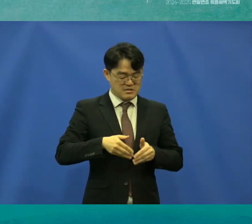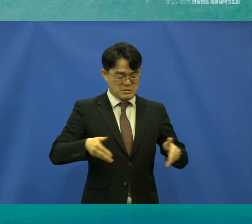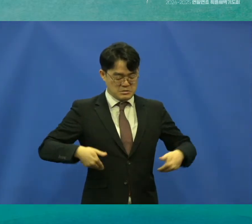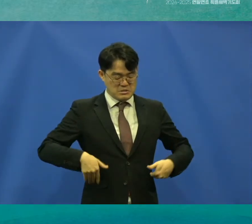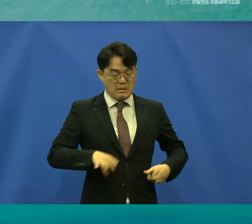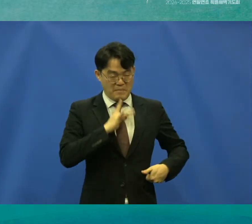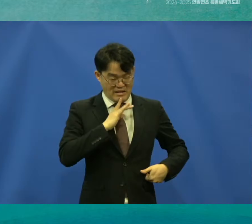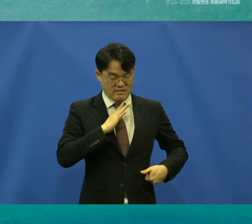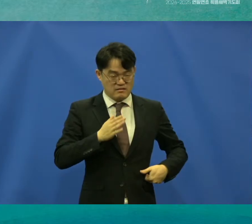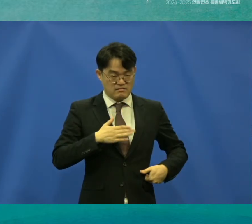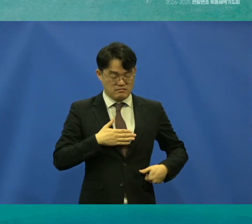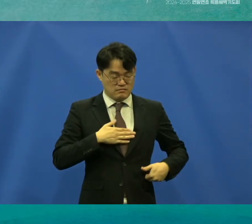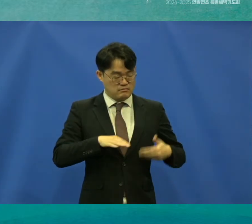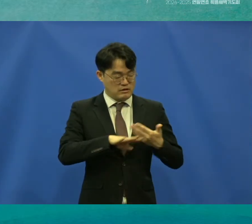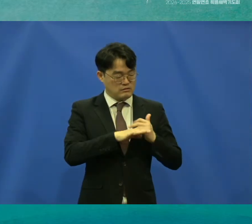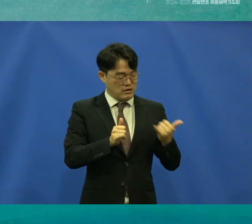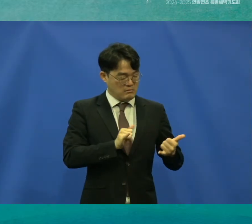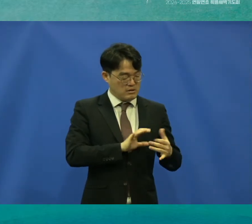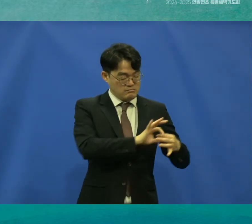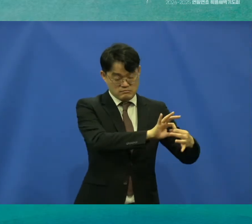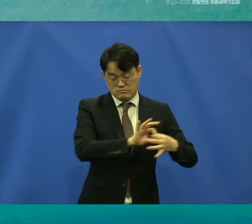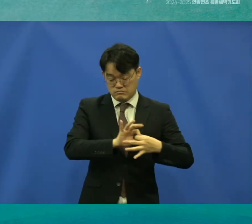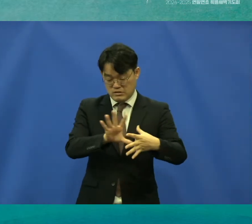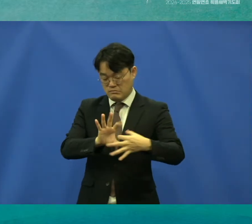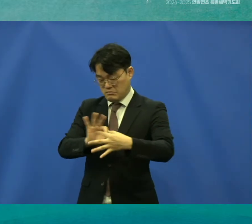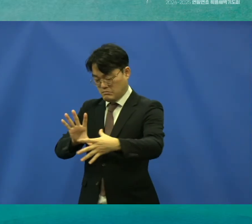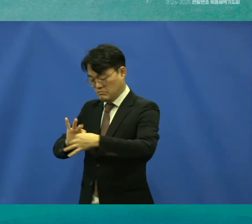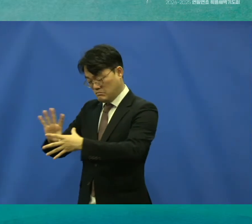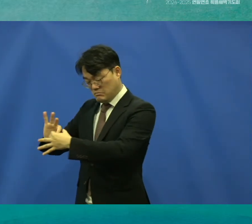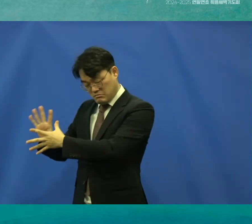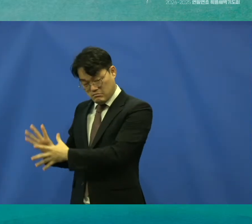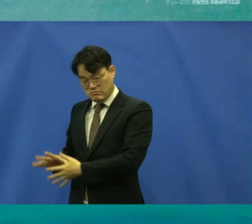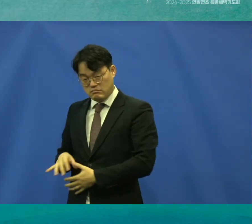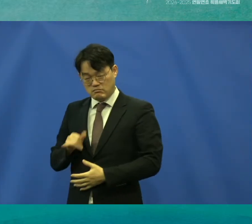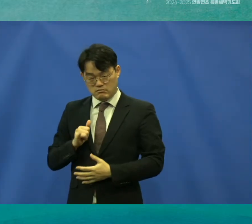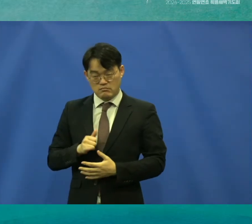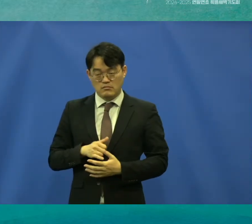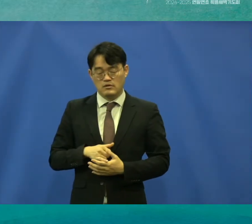말씀을 전하는데 하나님의 마음이 없어.